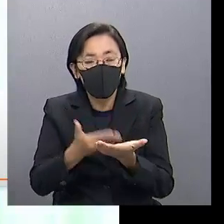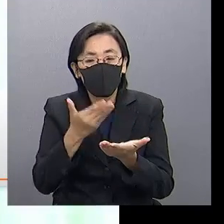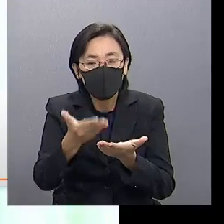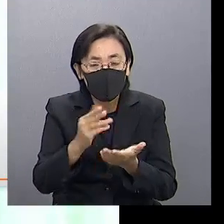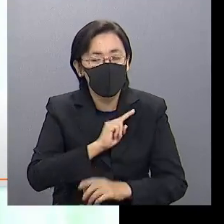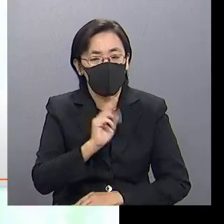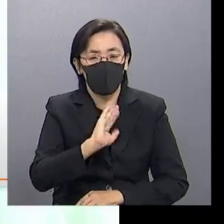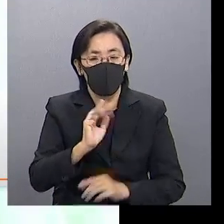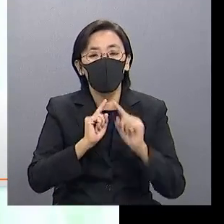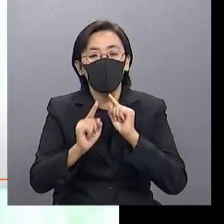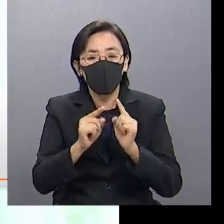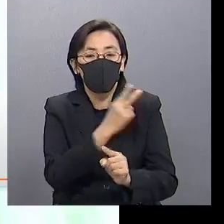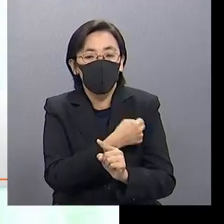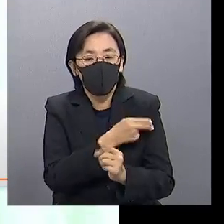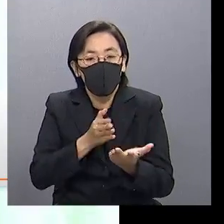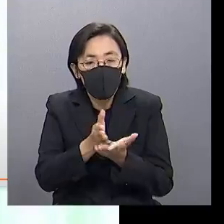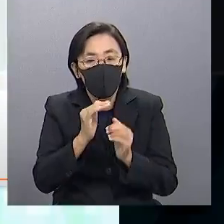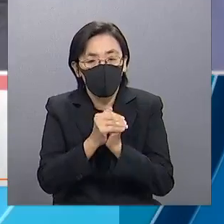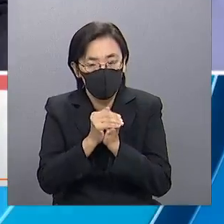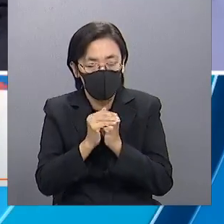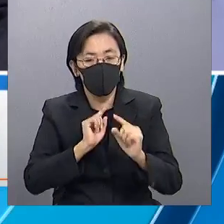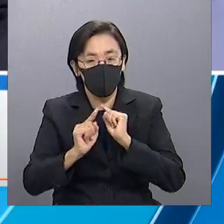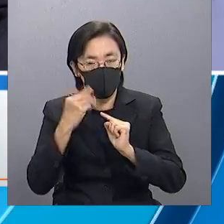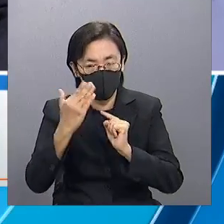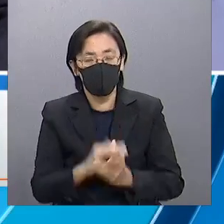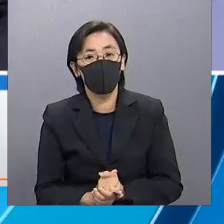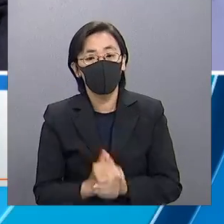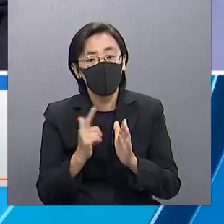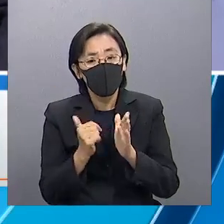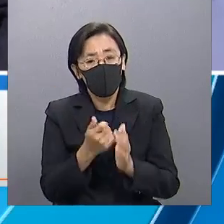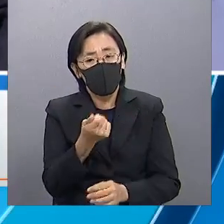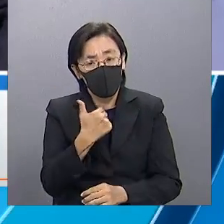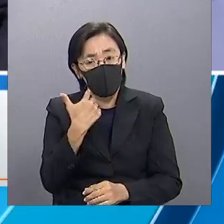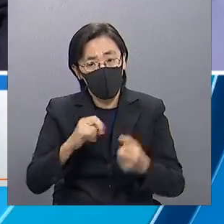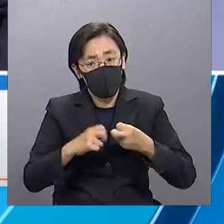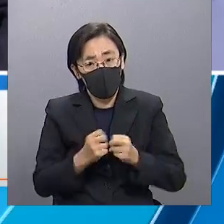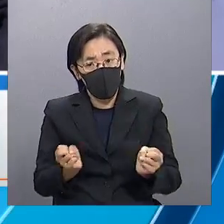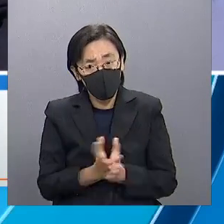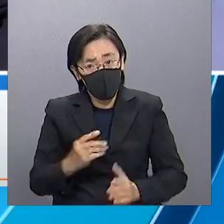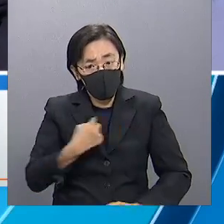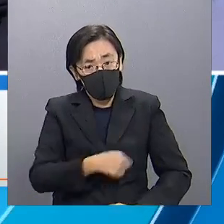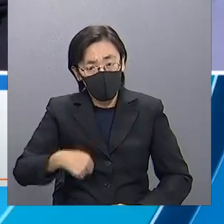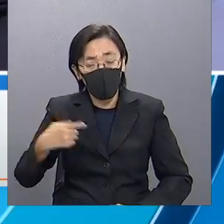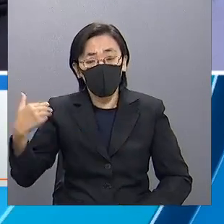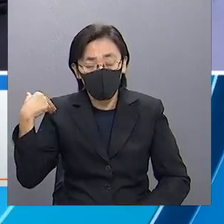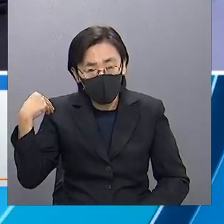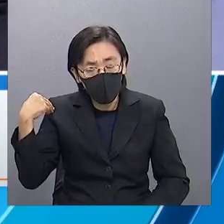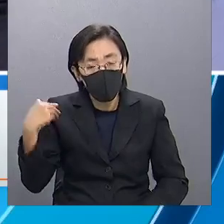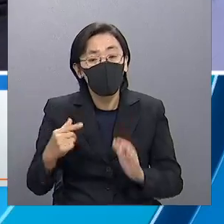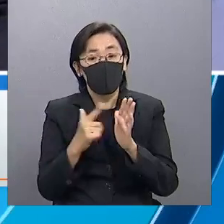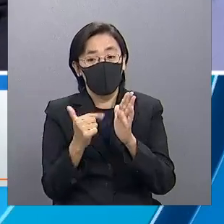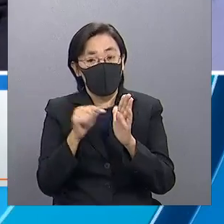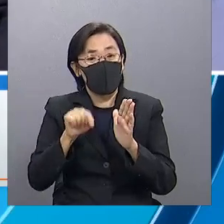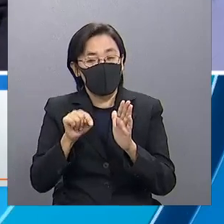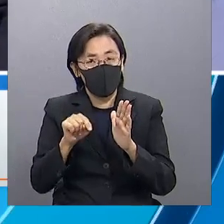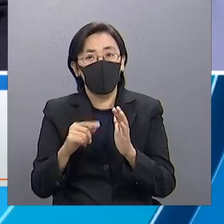า ได้แจินครั มมผลข้างเคียงของยาไครัแลจิๆ อย่างที่อาจารย์บอกไปว่าดูเหอนวายาตัวนี้จะต้องให้